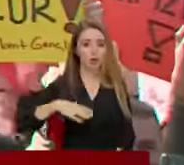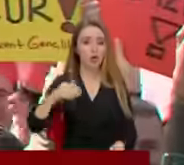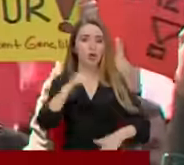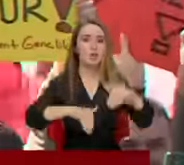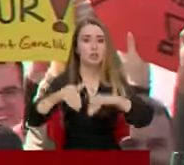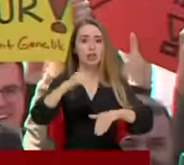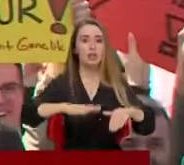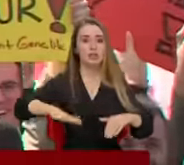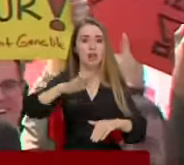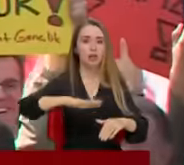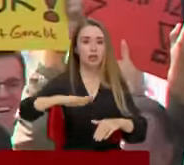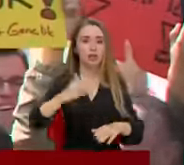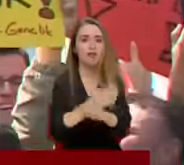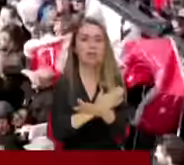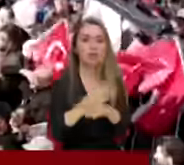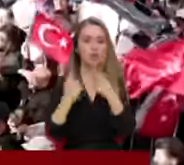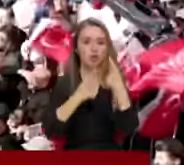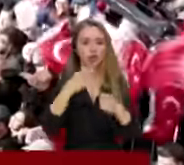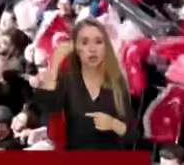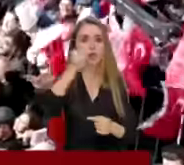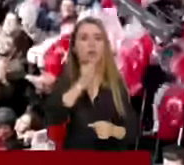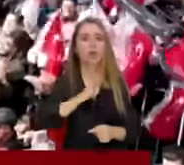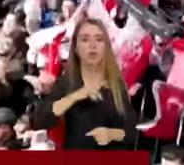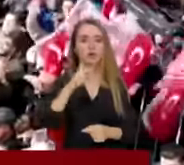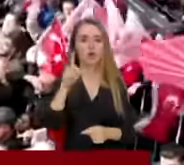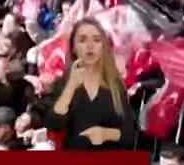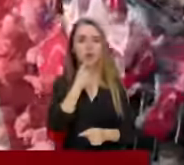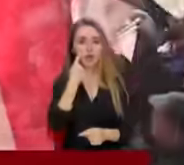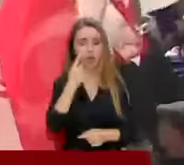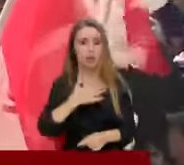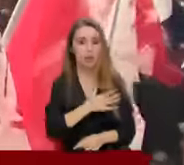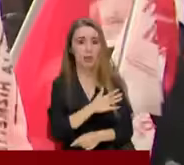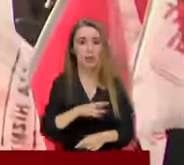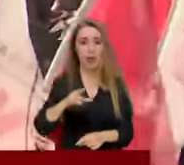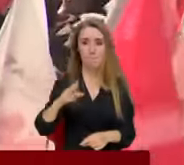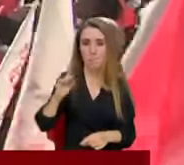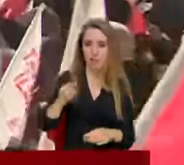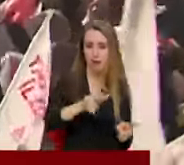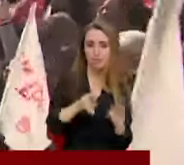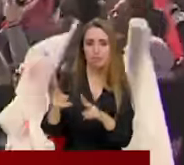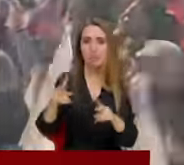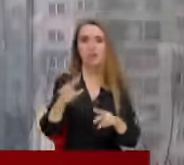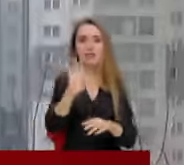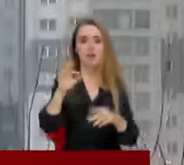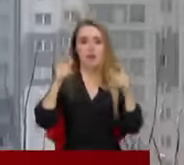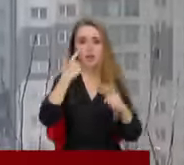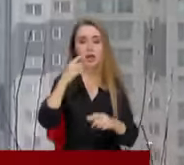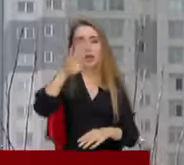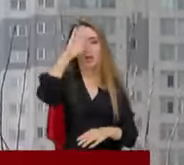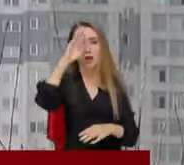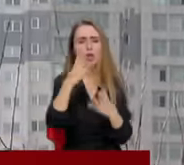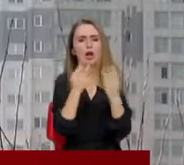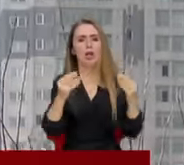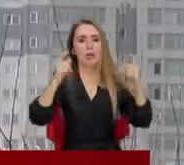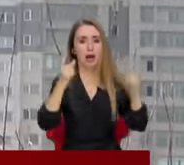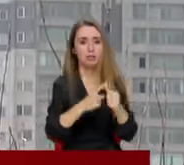seçim meydanlarında da seçmenin gündemiydi. İmamoğlu 2019'da CHP'den MHP'ye geçen Silivri'den de İstanbul'un nüfusu en yoğun